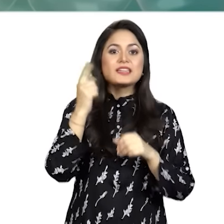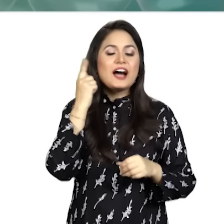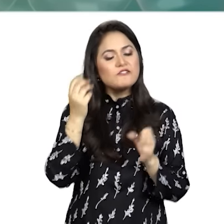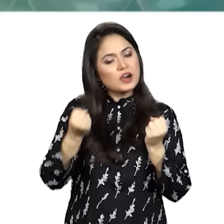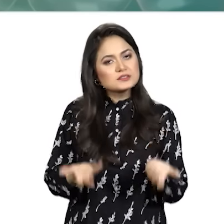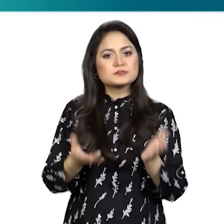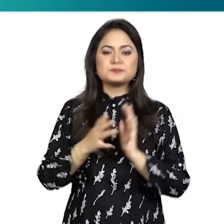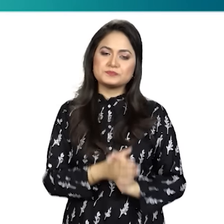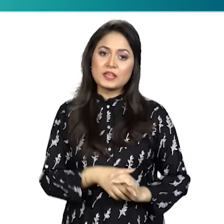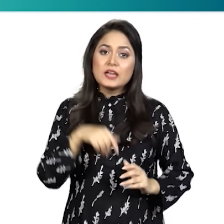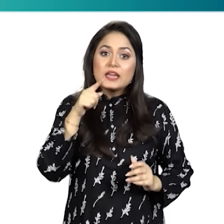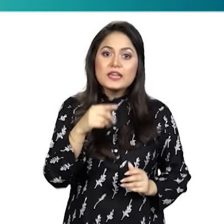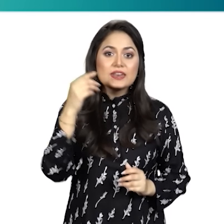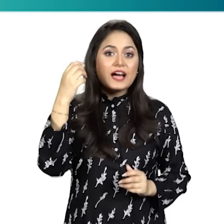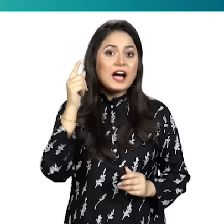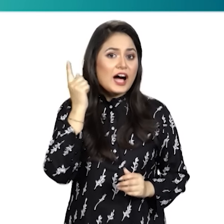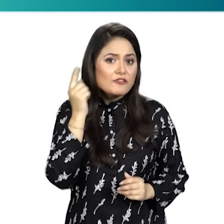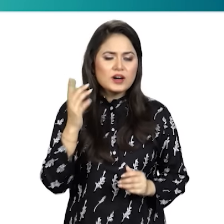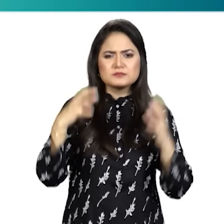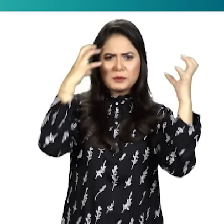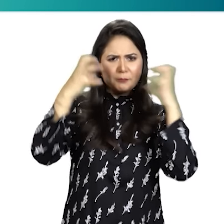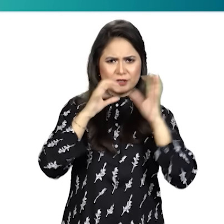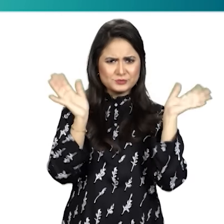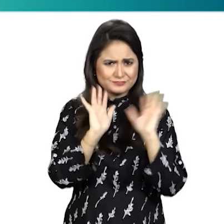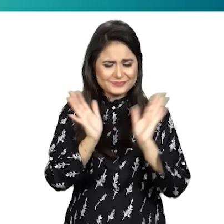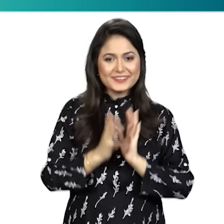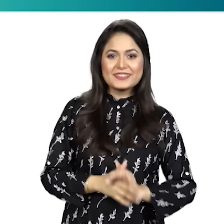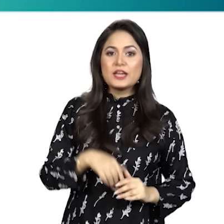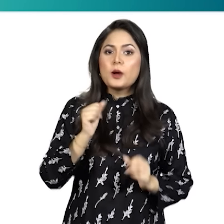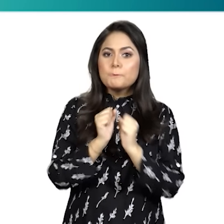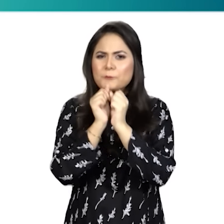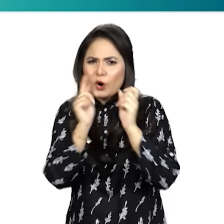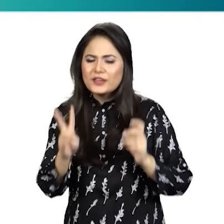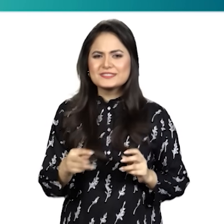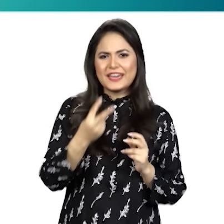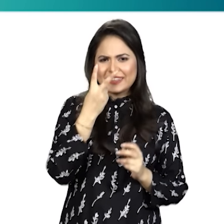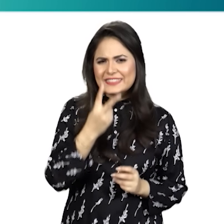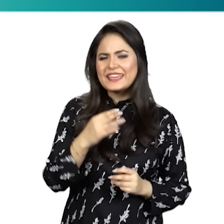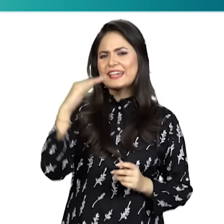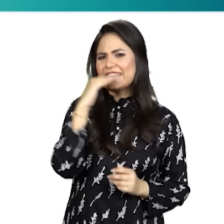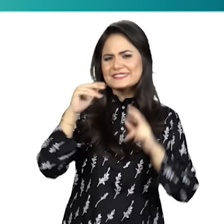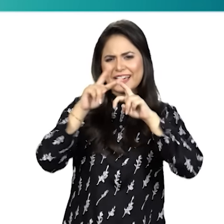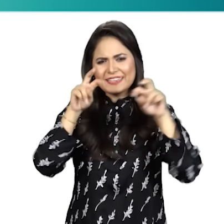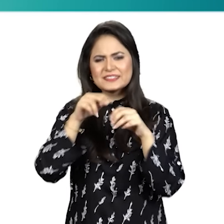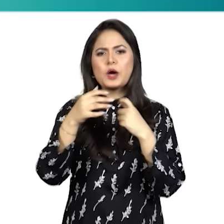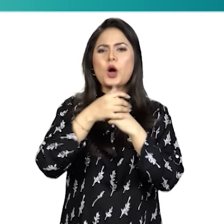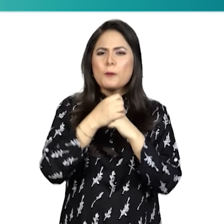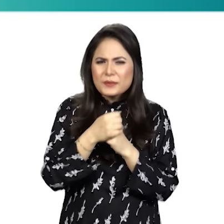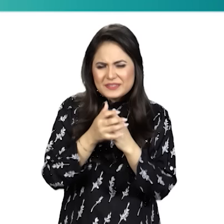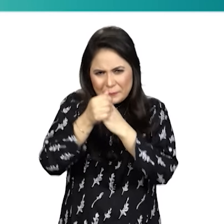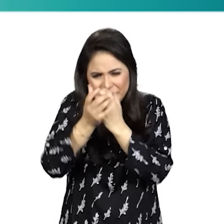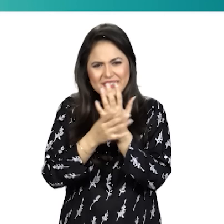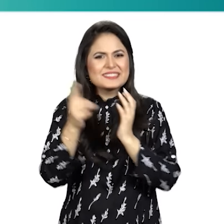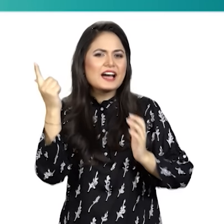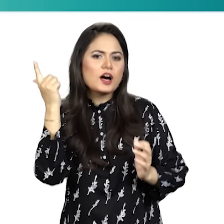आवाज़ें पैदा होती हैं। लेकिन इन आवाज़ों से ज़्यादा परेशान होने की कोई बात नहीं। मुख्तलिफ तहकीकात से साबित हुआ है कि बुलबुले बनने और